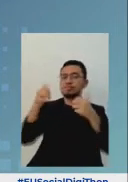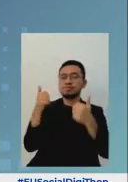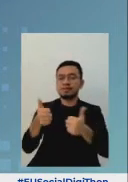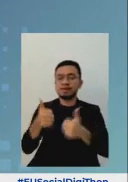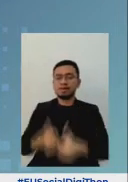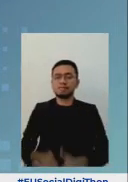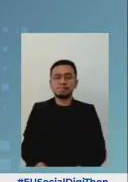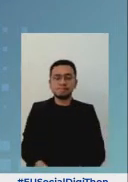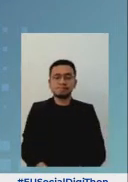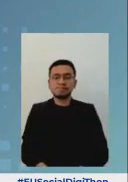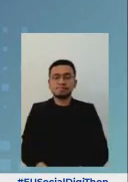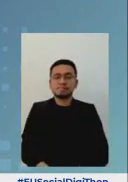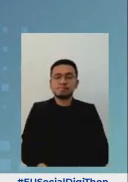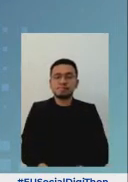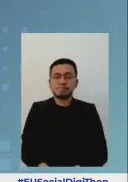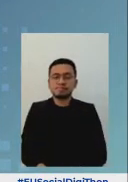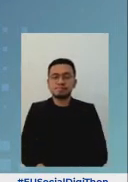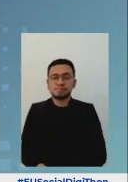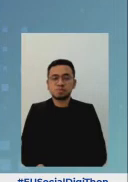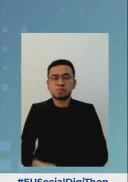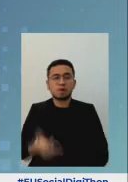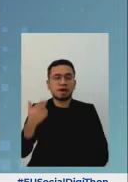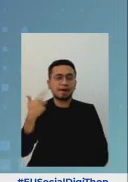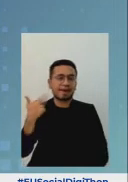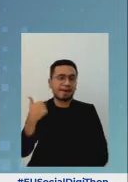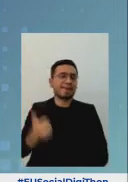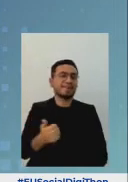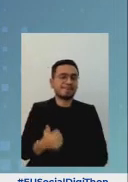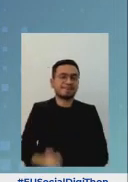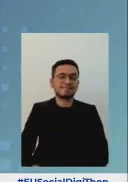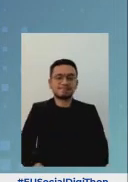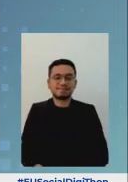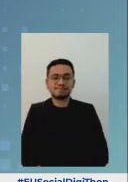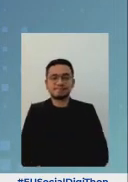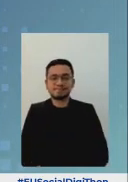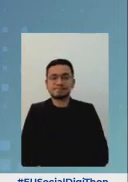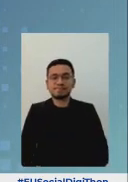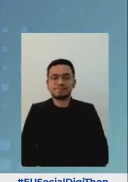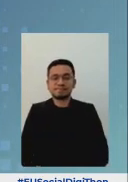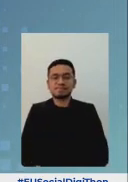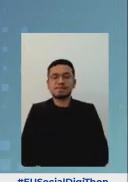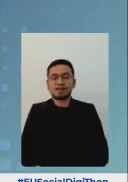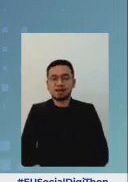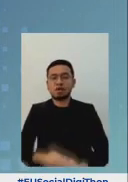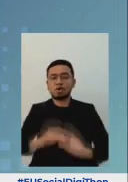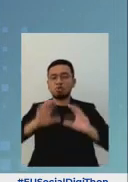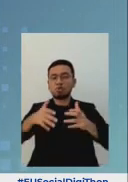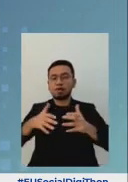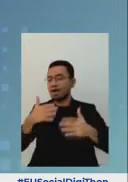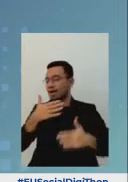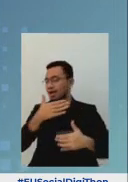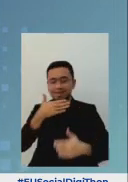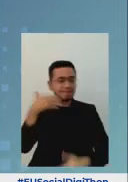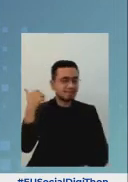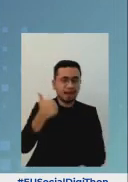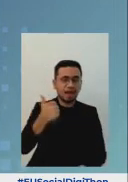Baik Ibu, terima kasih. Wah, keren banget nih statement dari Ibu nih. Untuk mendapatkan keindahan di dunia ini, kita pun